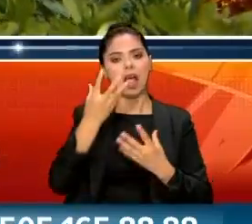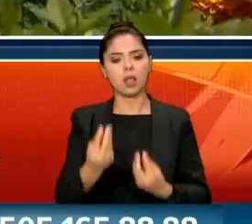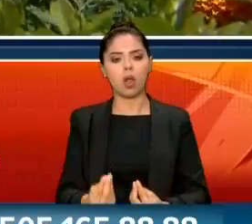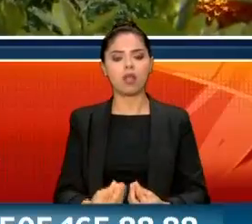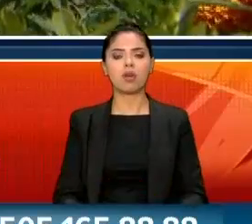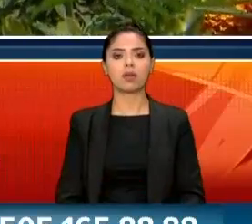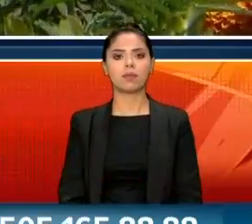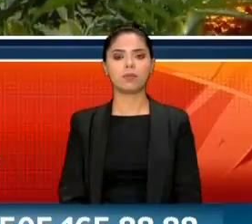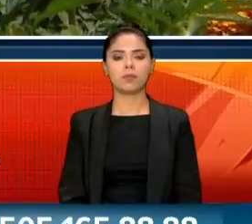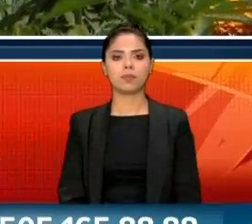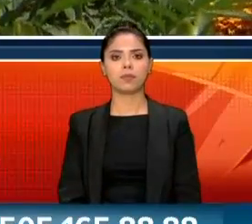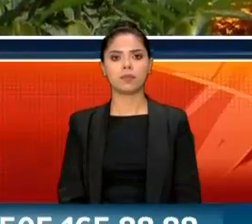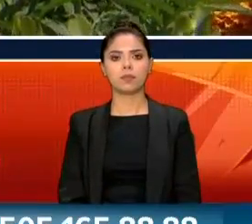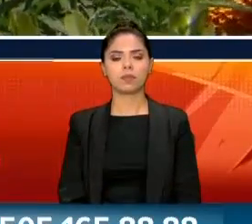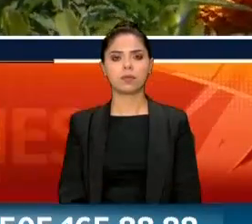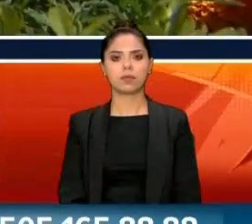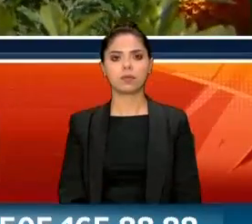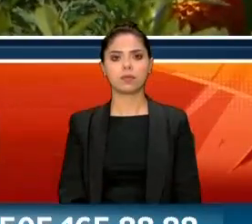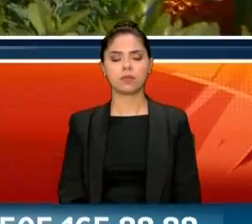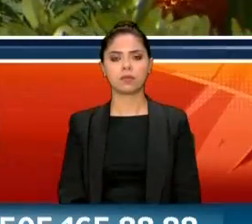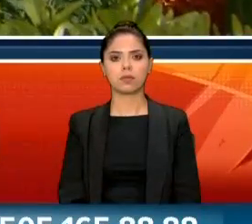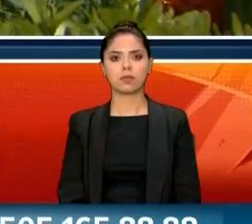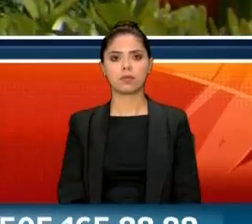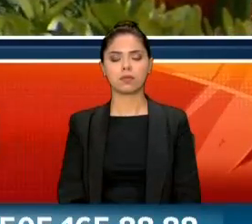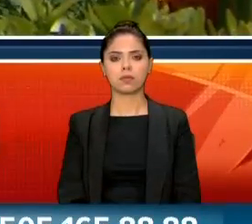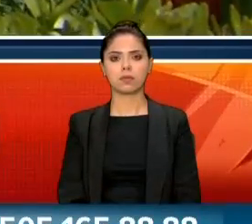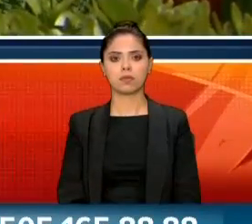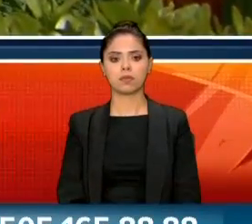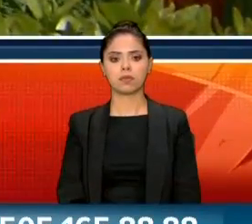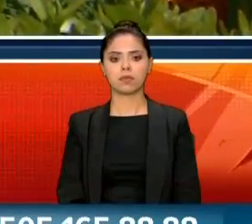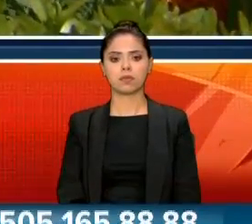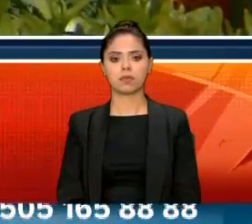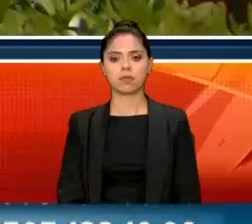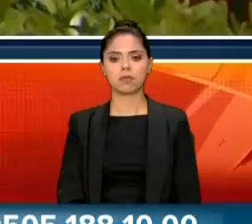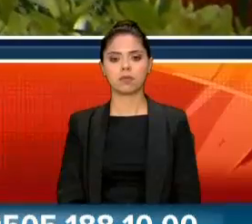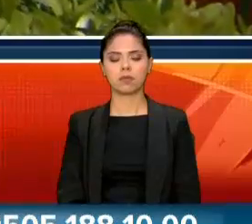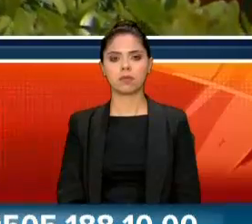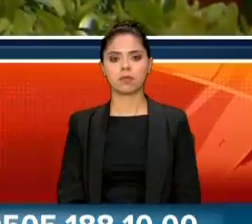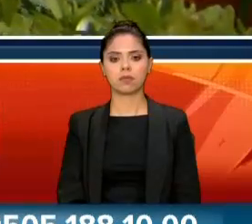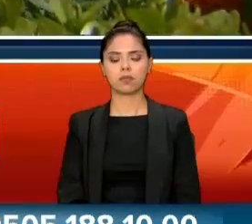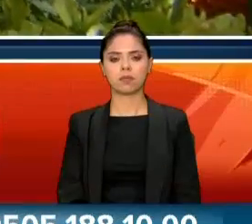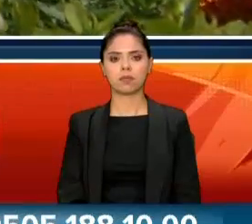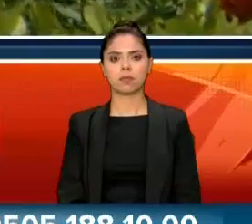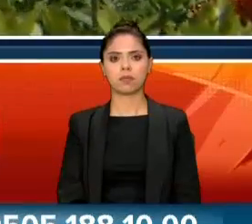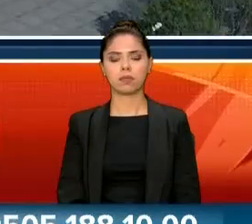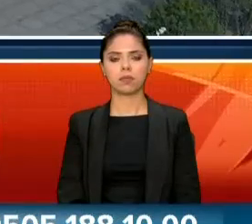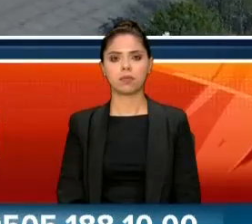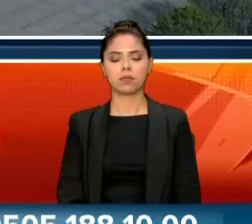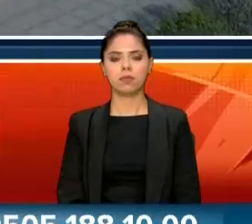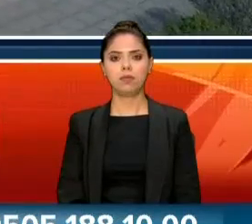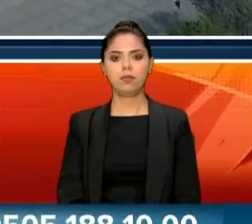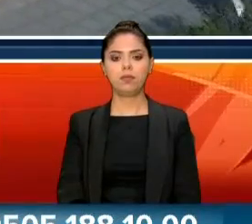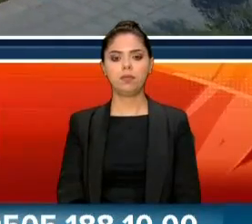Bunların hepsi şu anda tamamen bu koronavirüs sürecindeki hassasiyetler